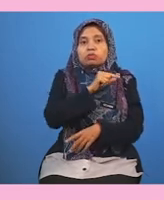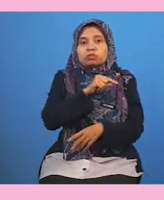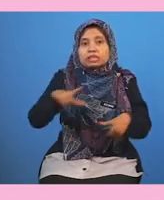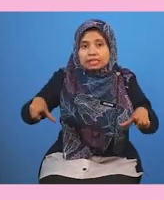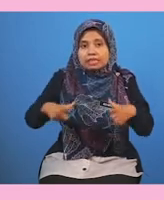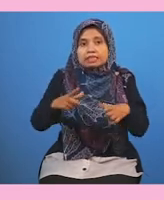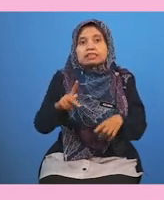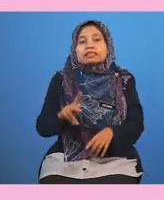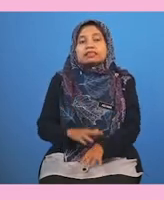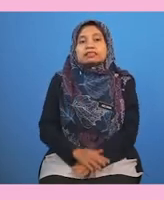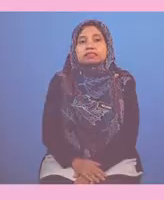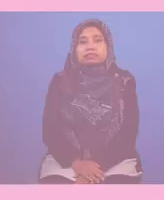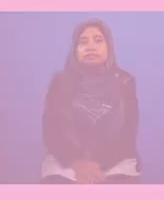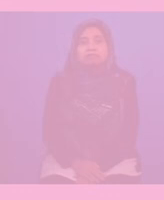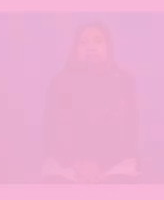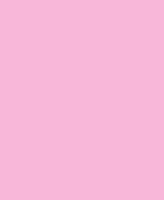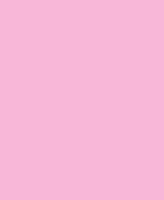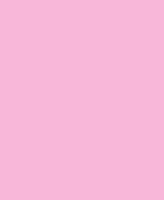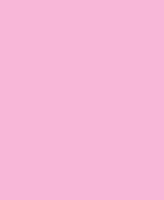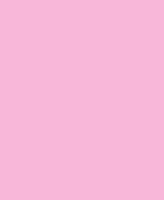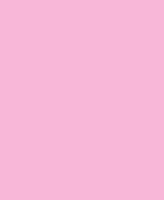ulat burung dilaksanakan.